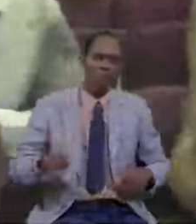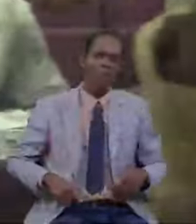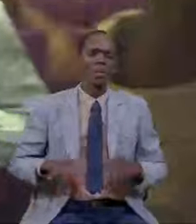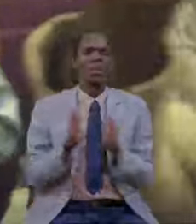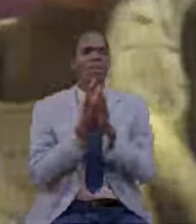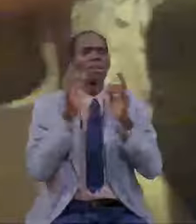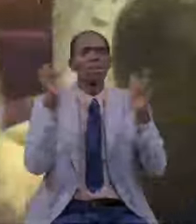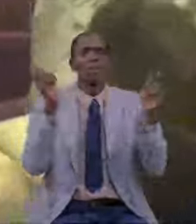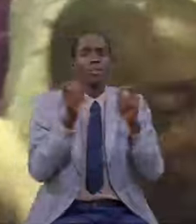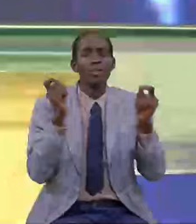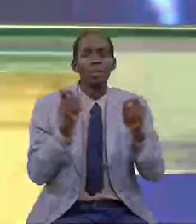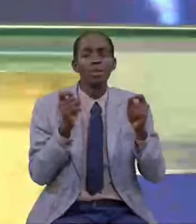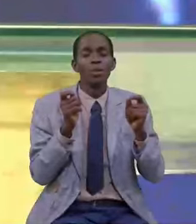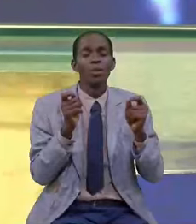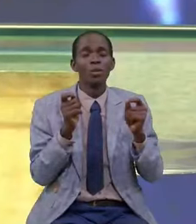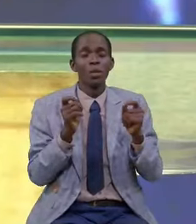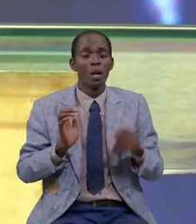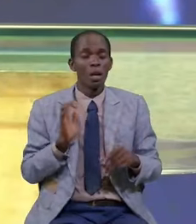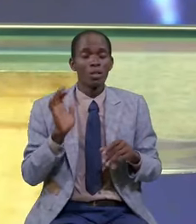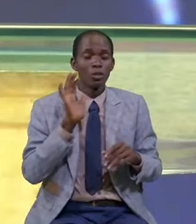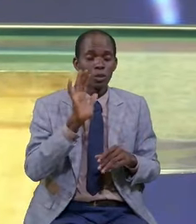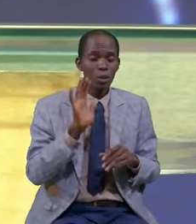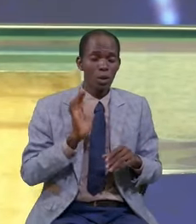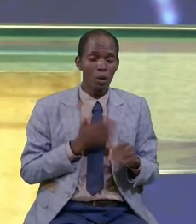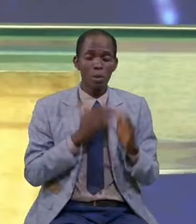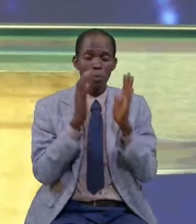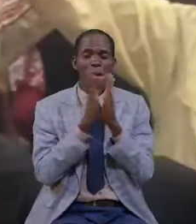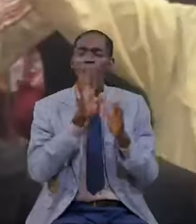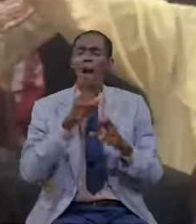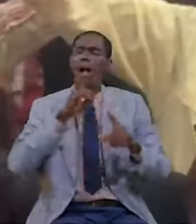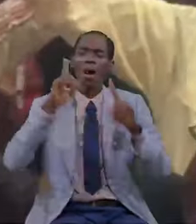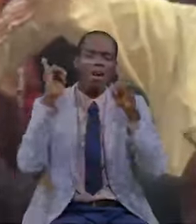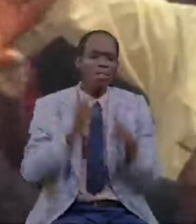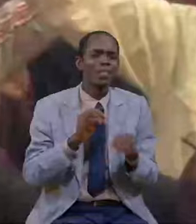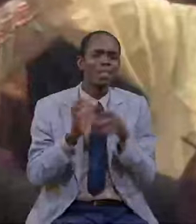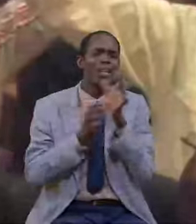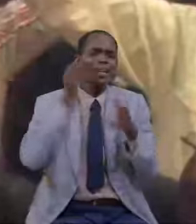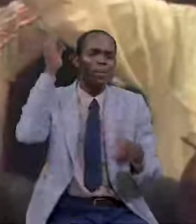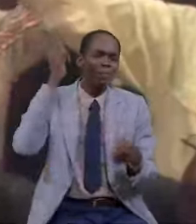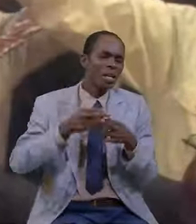Vos prières sont exaucées au nom de Jésus-Christ.